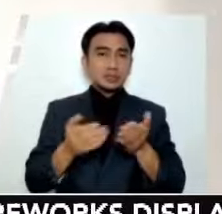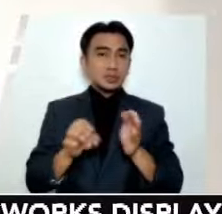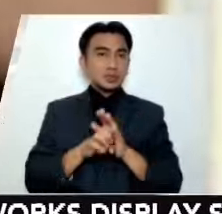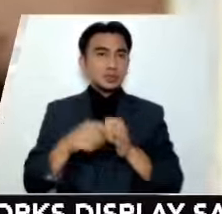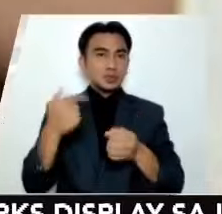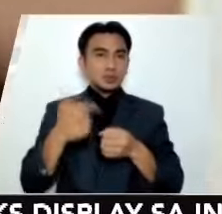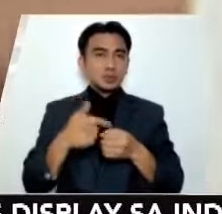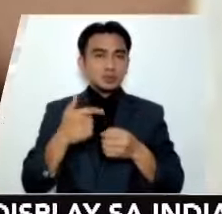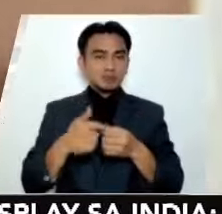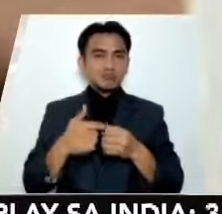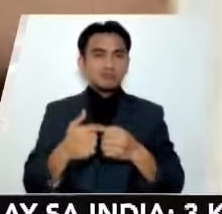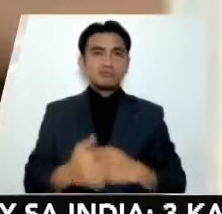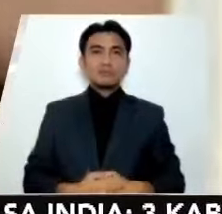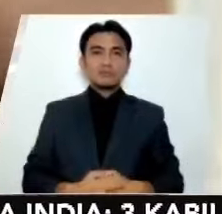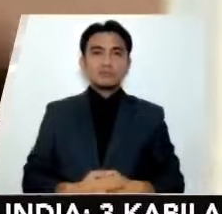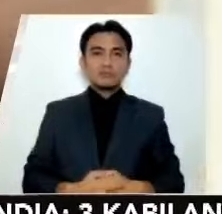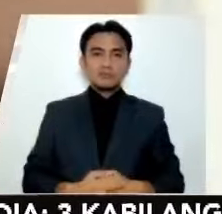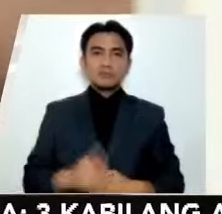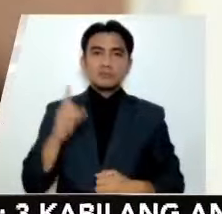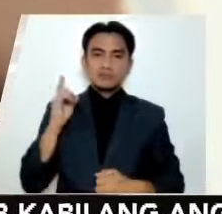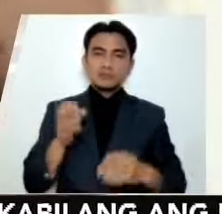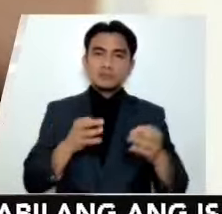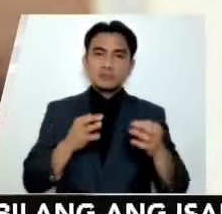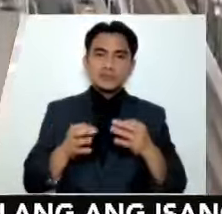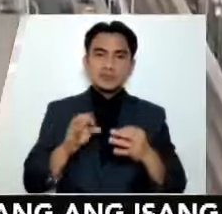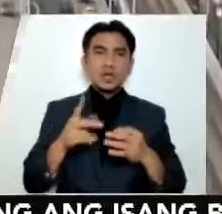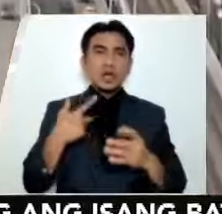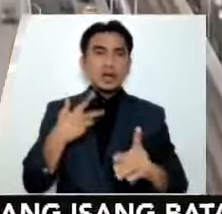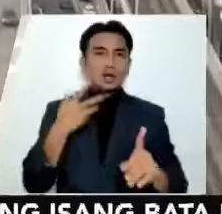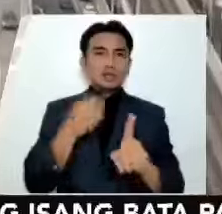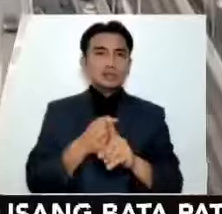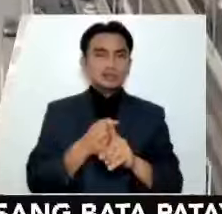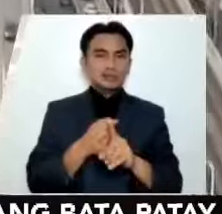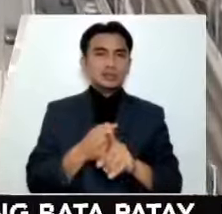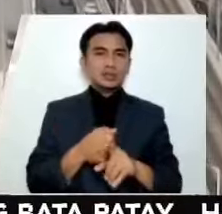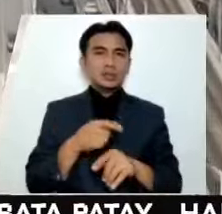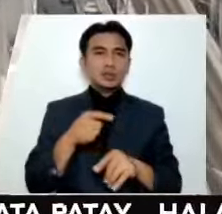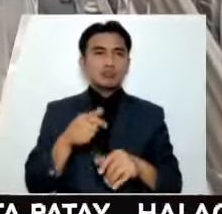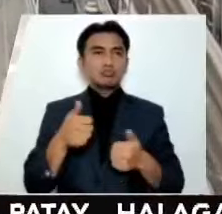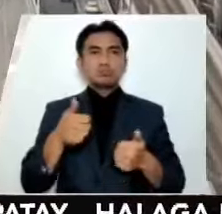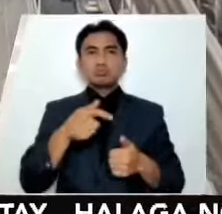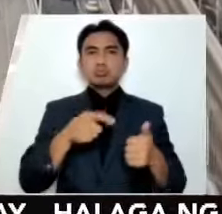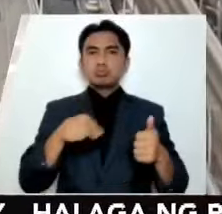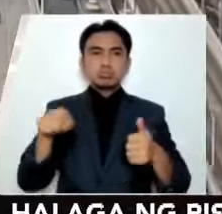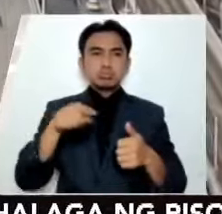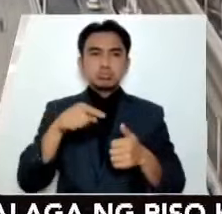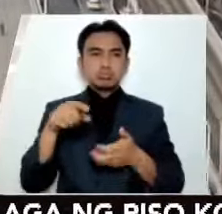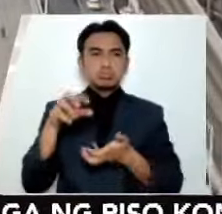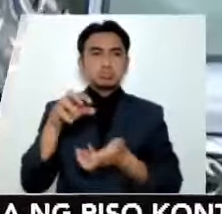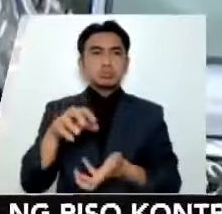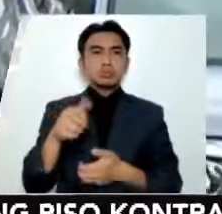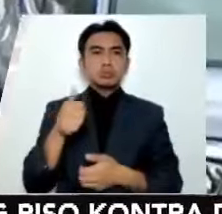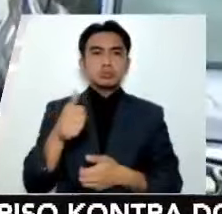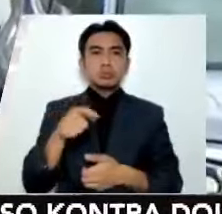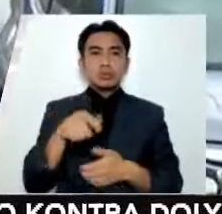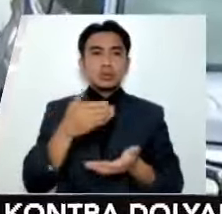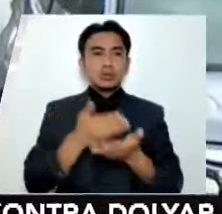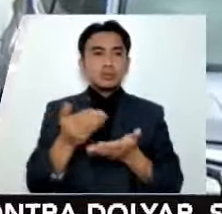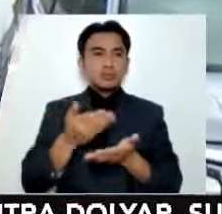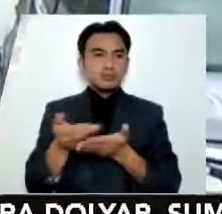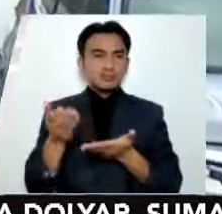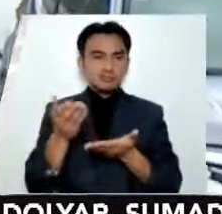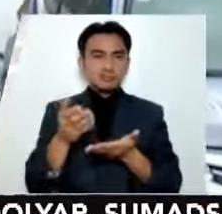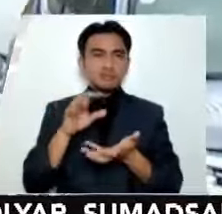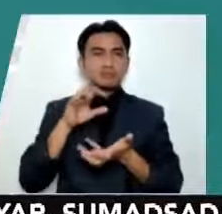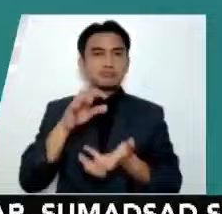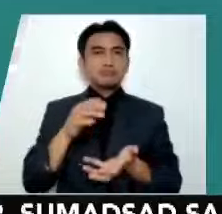talagang tinatamaan ng ganyan, may kaya, mga mayayaman. Dahil sila naman ang uibili ng mas mahal na bilihin. Sample,